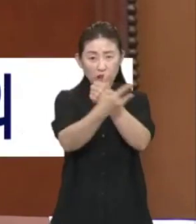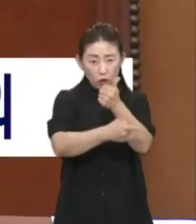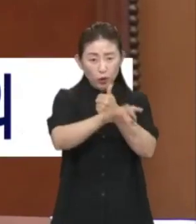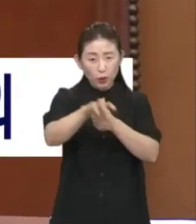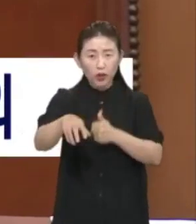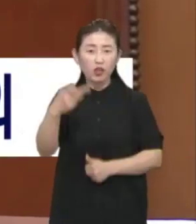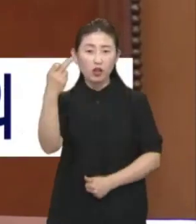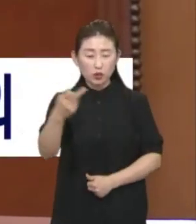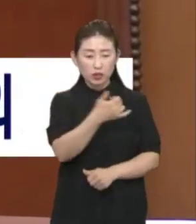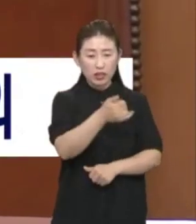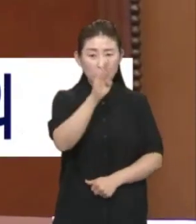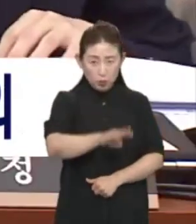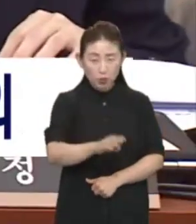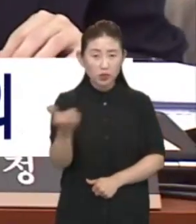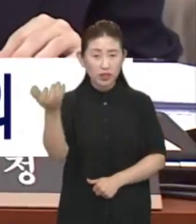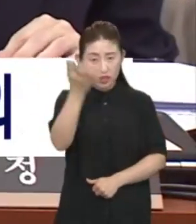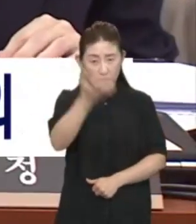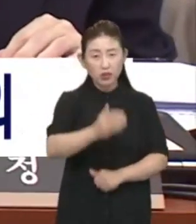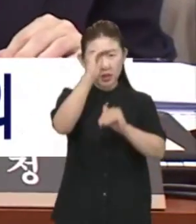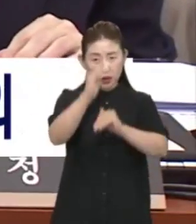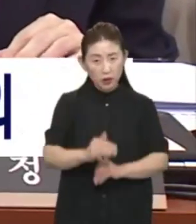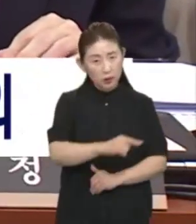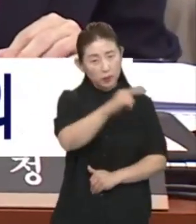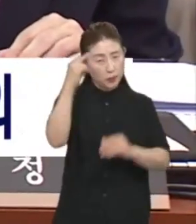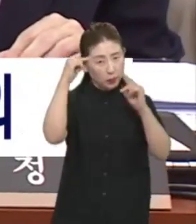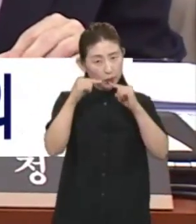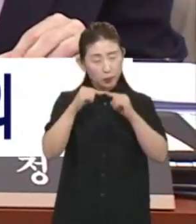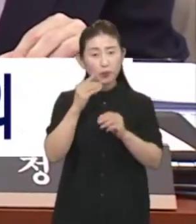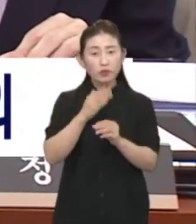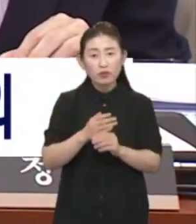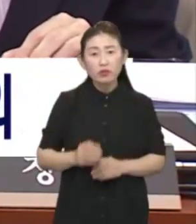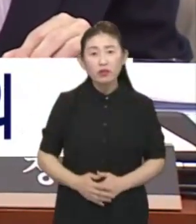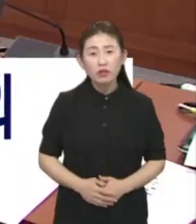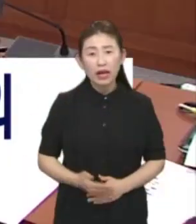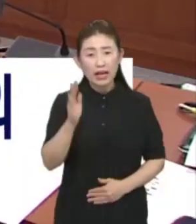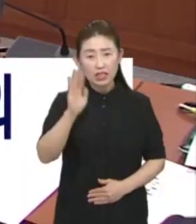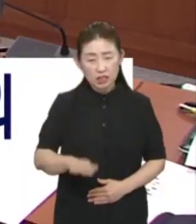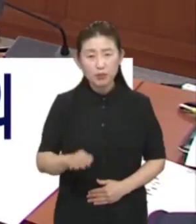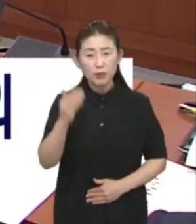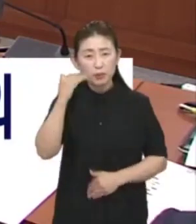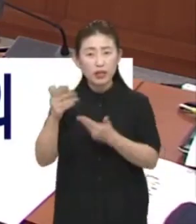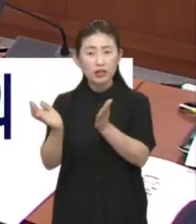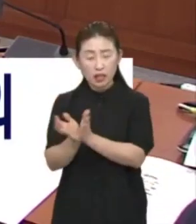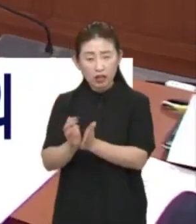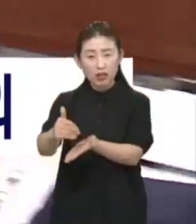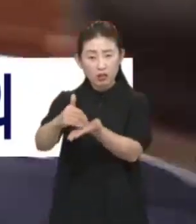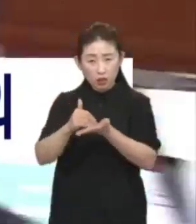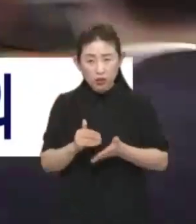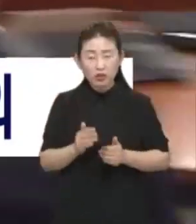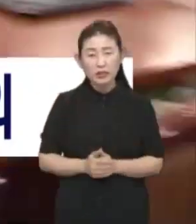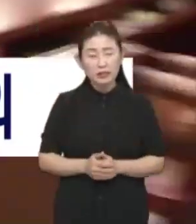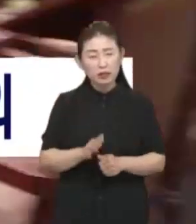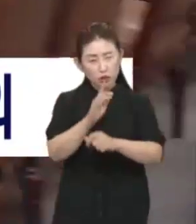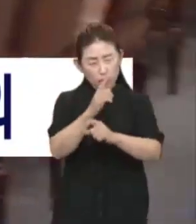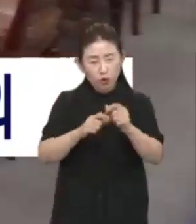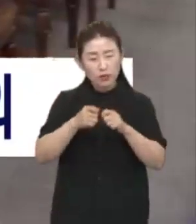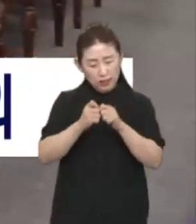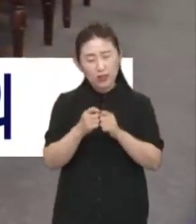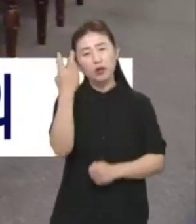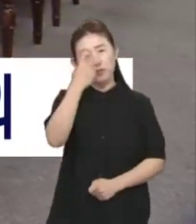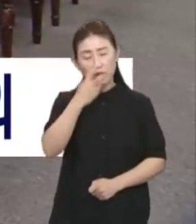상임위원회의 세종의사당 이전안에 대해 의견 접근을 이뤘습니다. 다만 여당 의원들의 요청으로 심도 있는 논의를